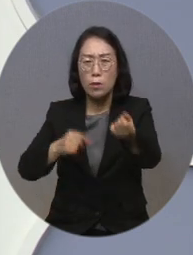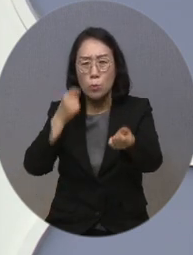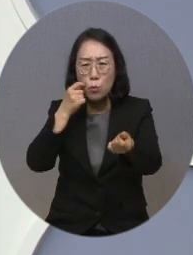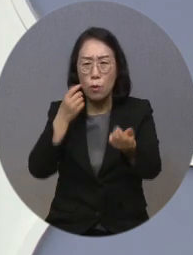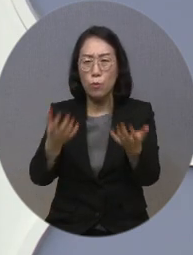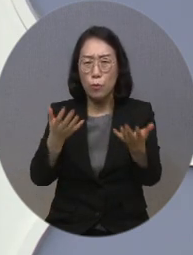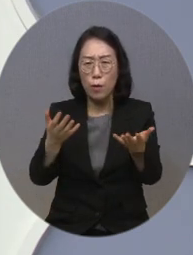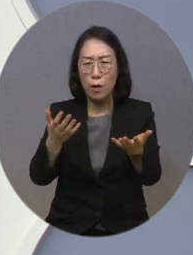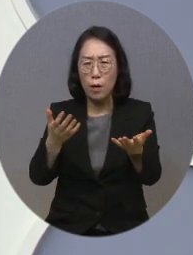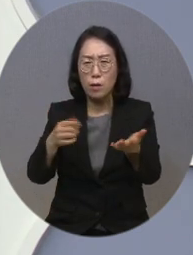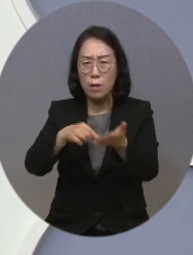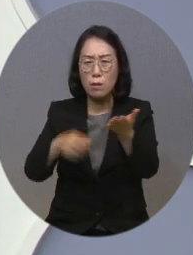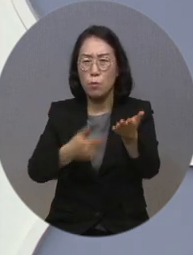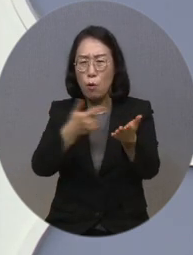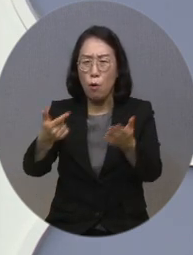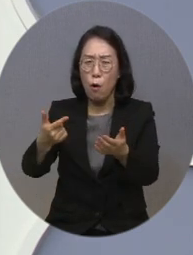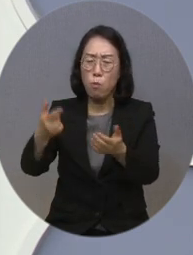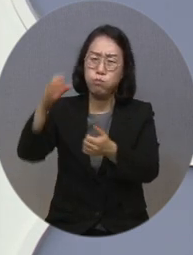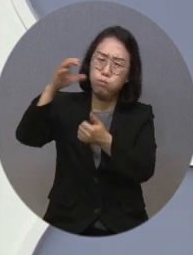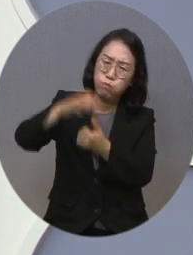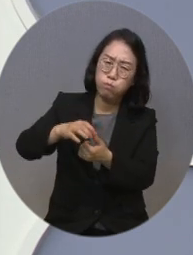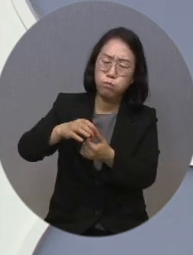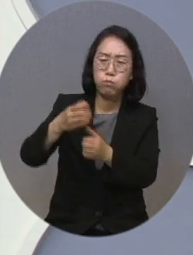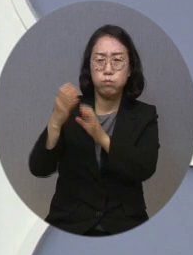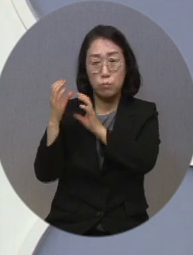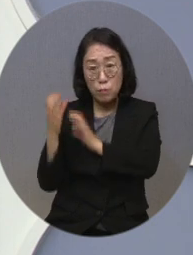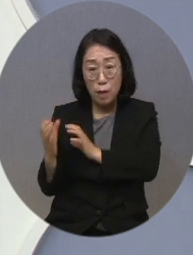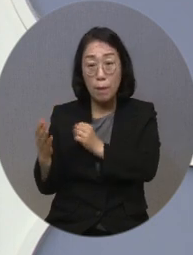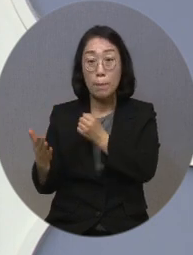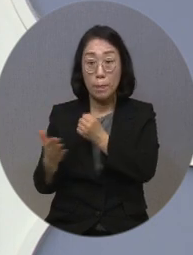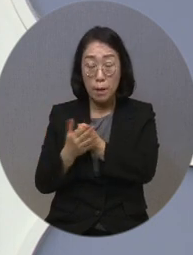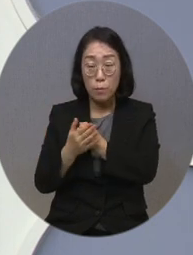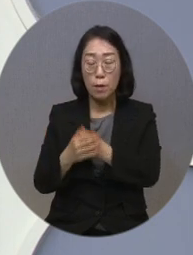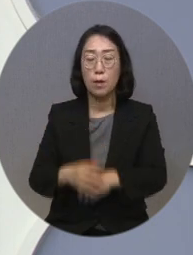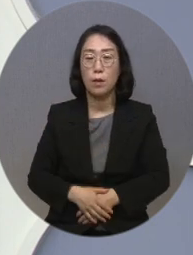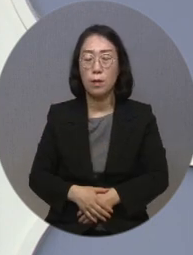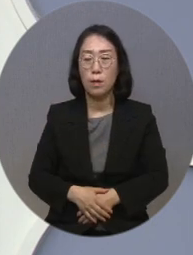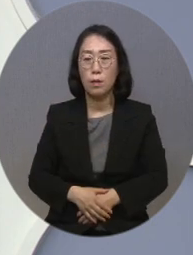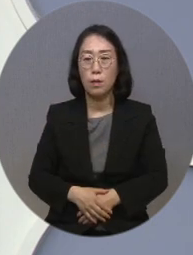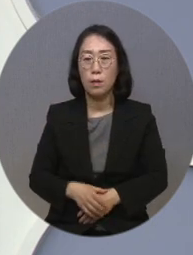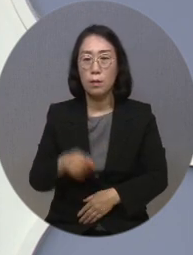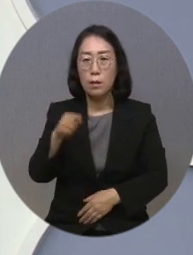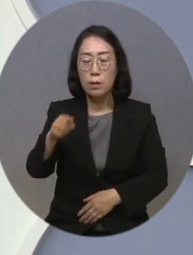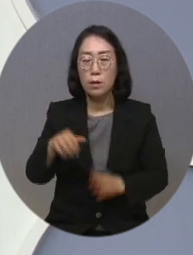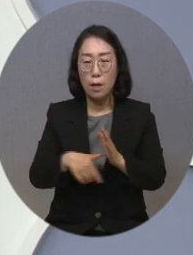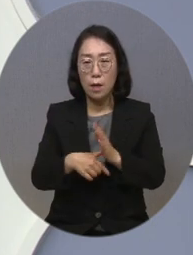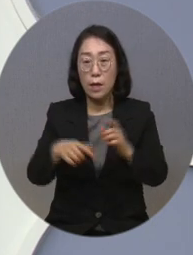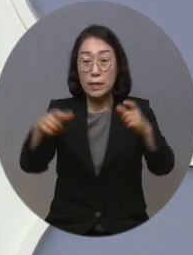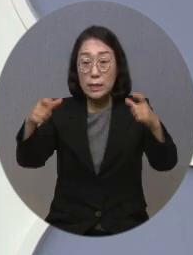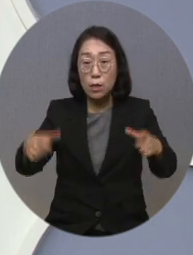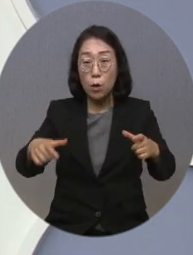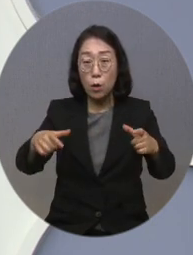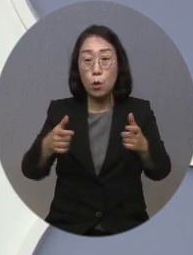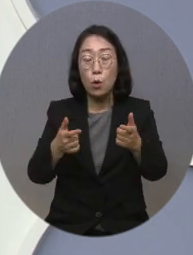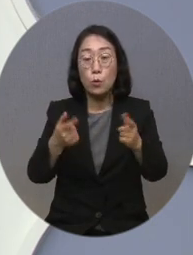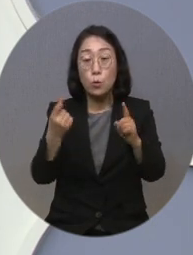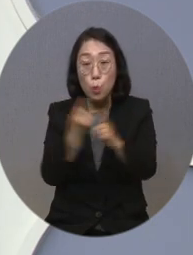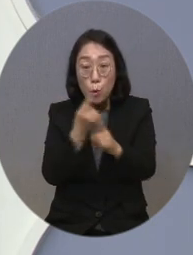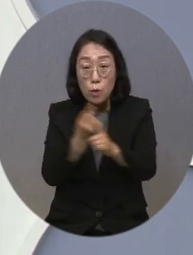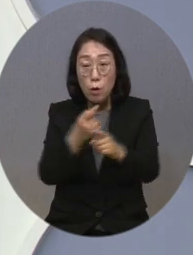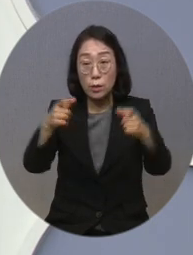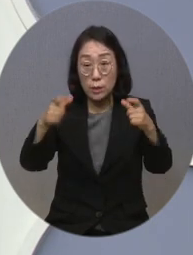그래서 조정 지역에서 1가구 1주택자가 그 신규 주택을 샀을 경우에는 조정 지역이 아닌 지역과